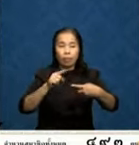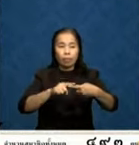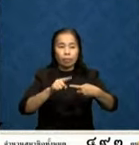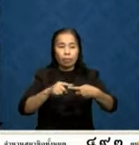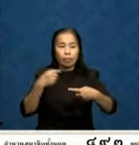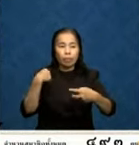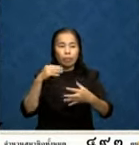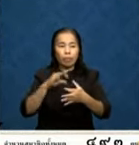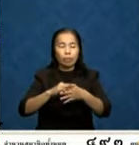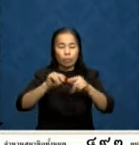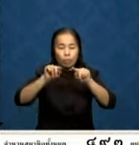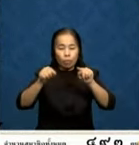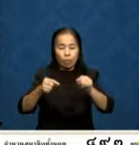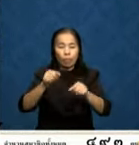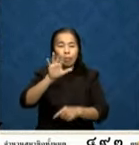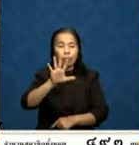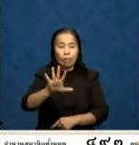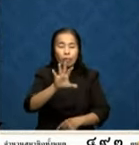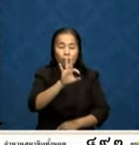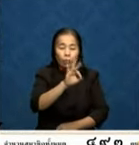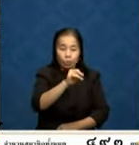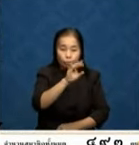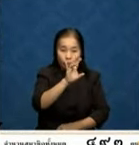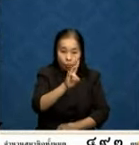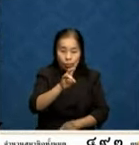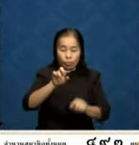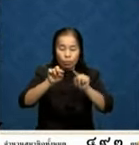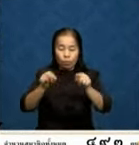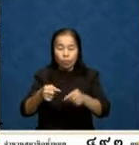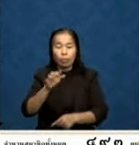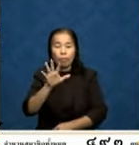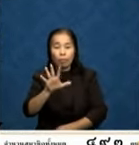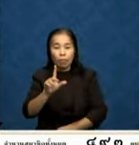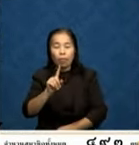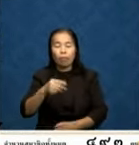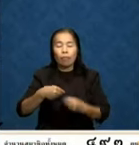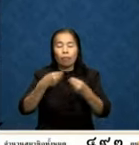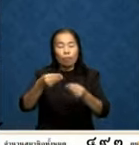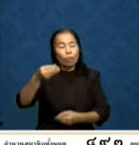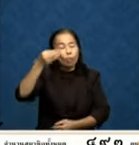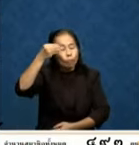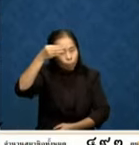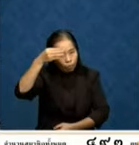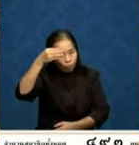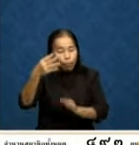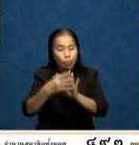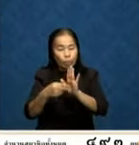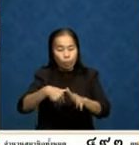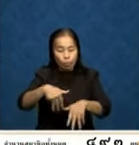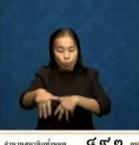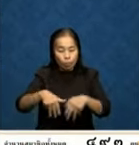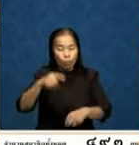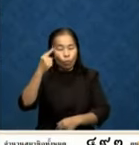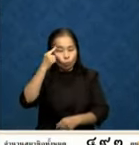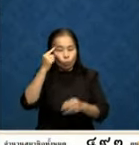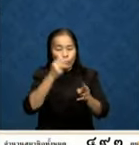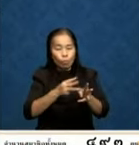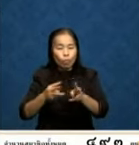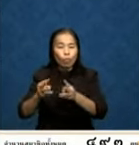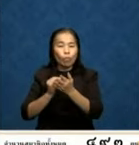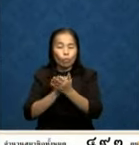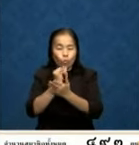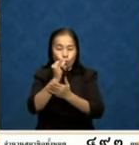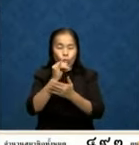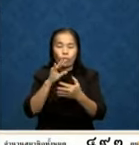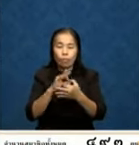นะครับ97(5) เนี่ยเป็นเรื่องของการให้ความรู้แล้วก็ให้ประชาชนมีความรู้ที่ถูกต้องนะครับเกี่ยวกับ